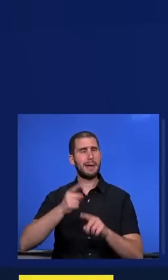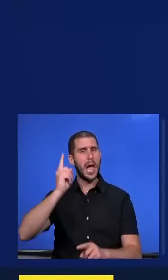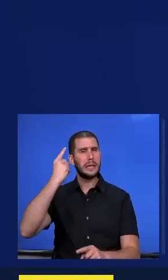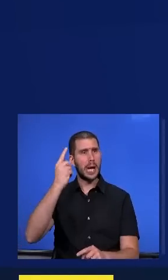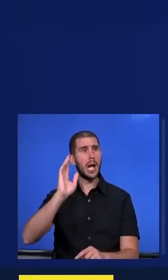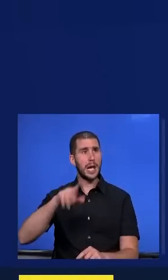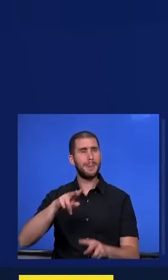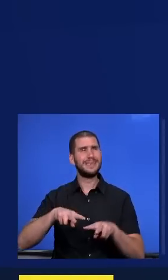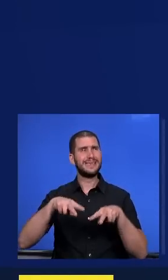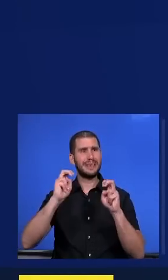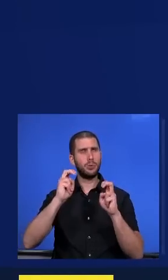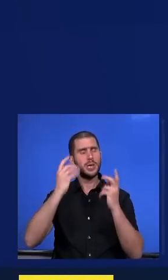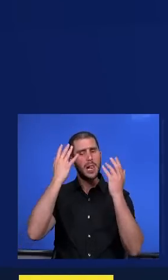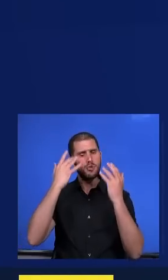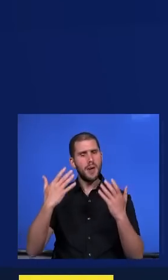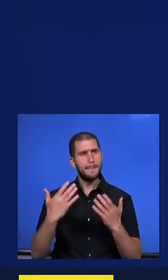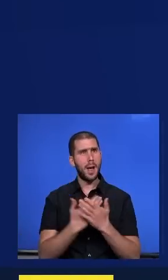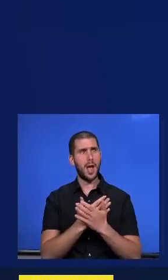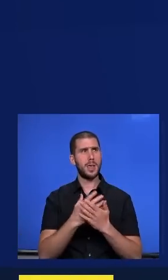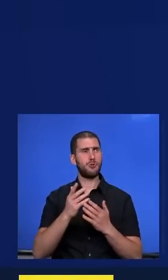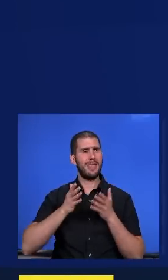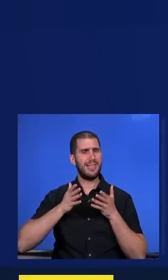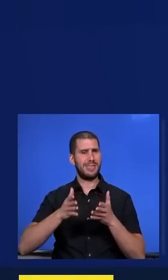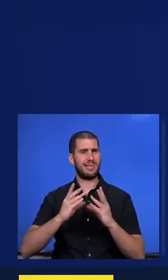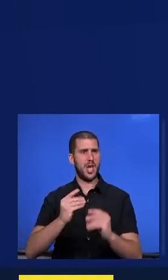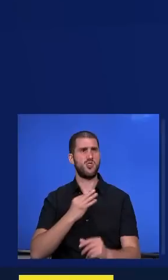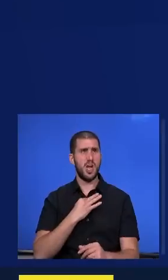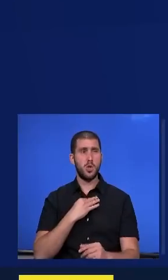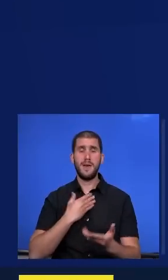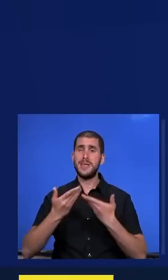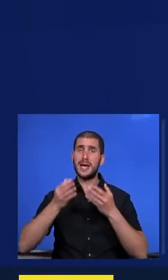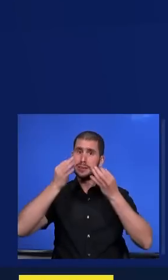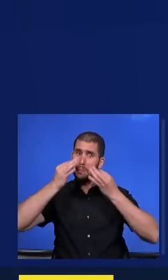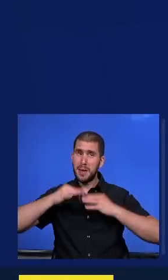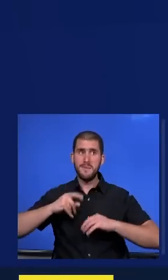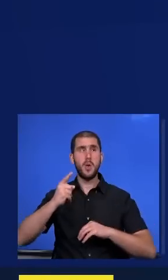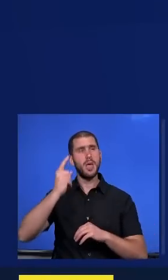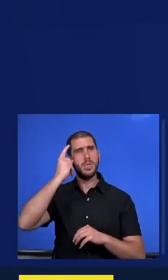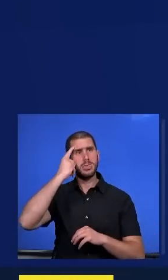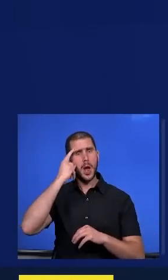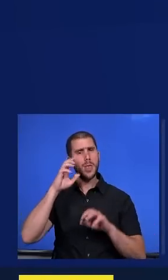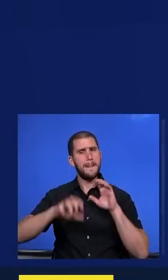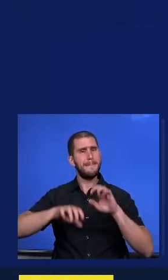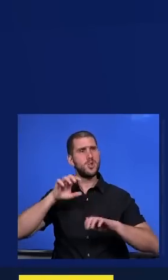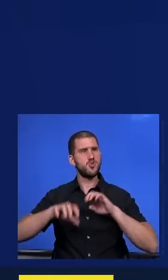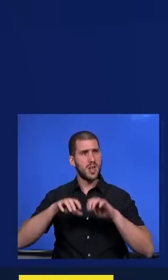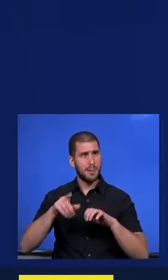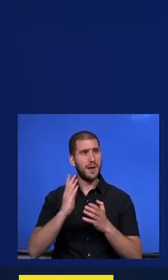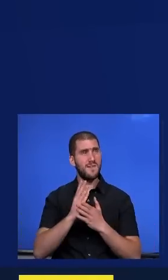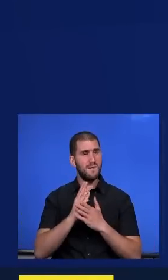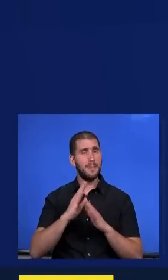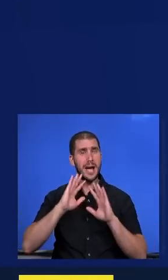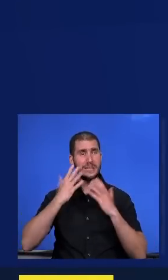גם הזדמנות לחשב מחדש את דרכנו, ולהתייחס בכובד ראש לדאגת המשקיעים שהזינו